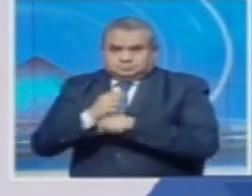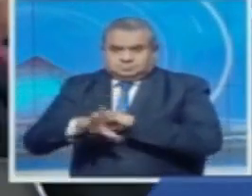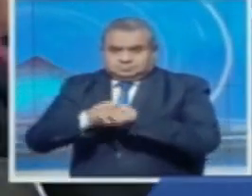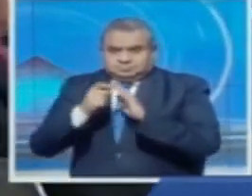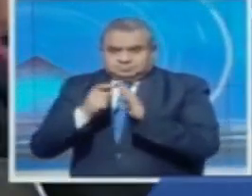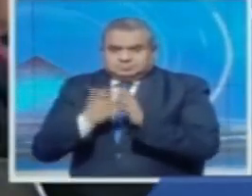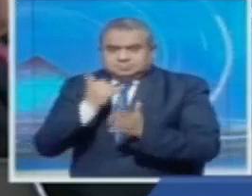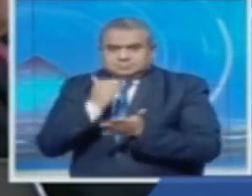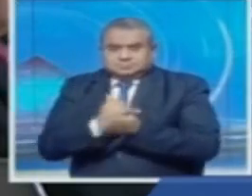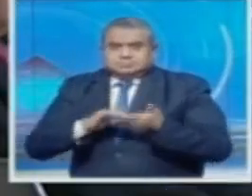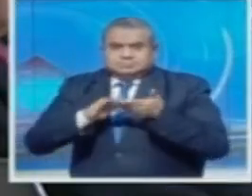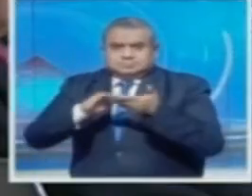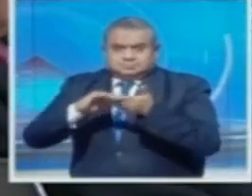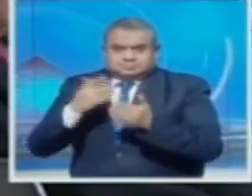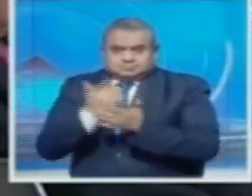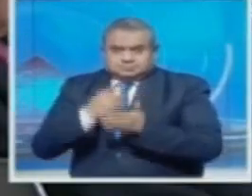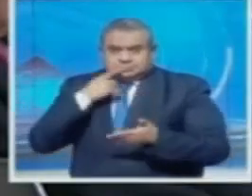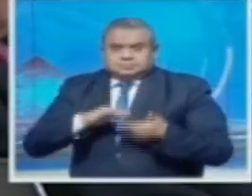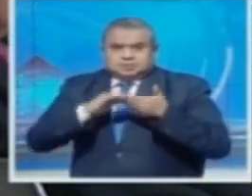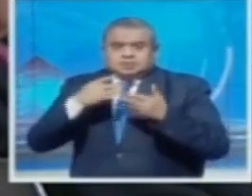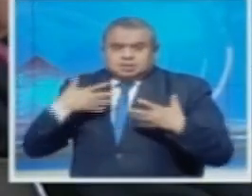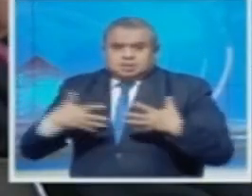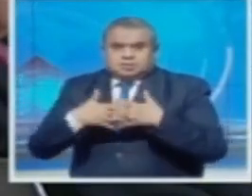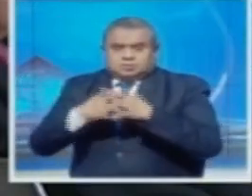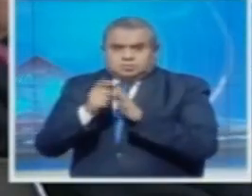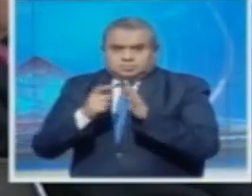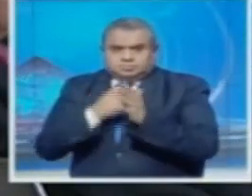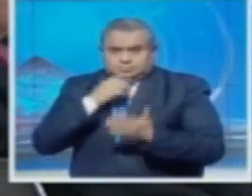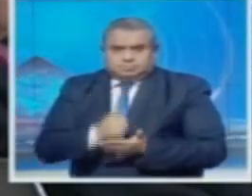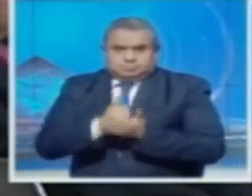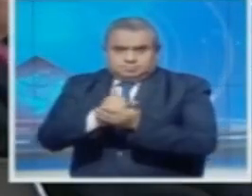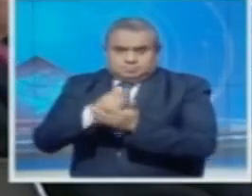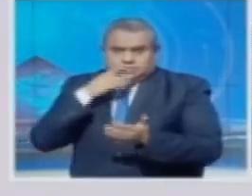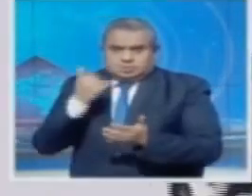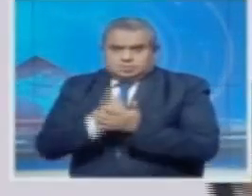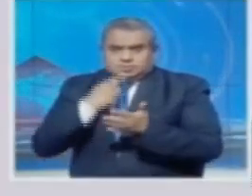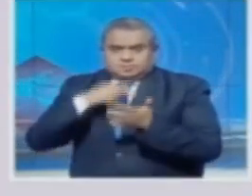لا يستفيد منه جميع الشعوب التي تعيش التغير المناخي.